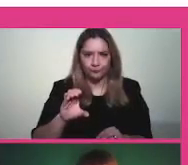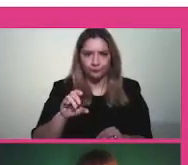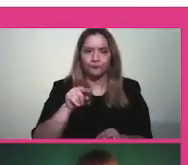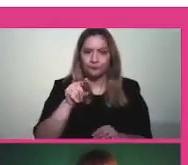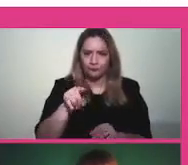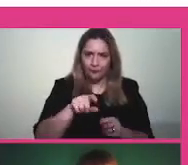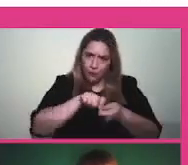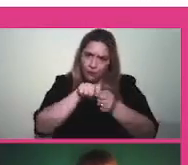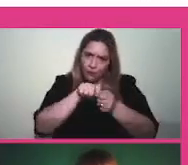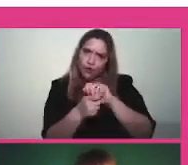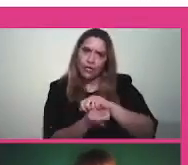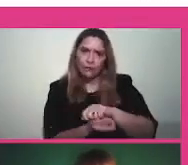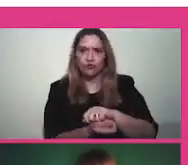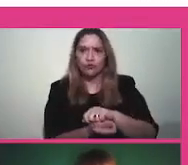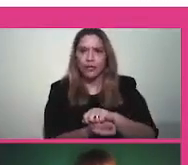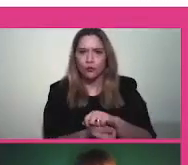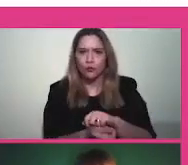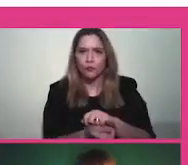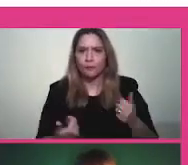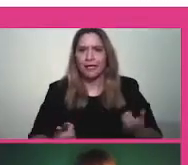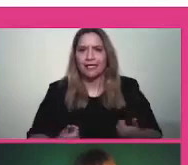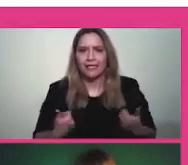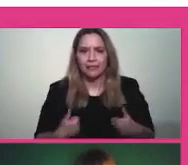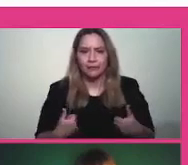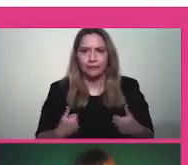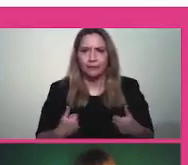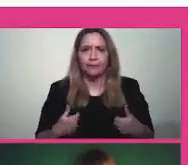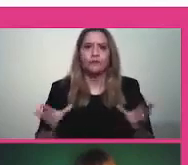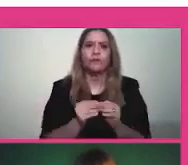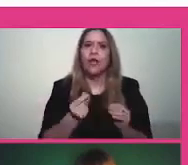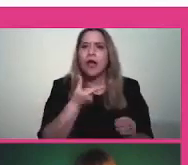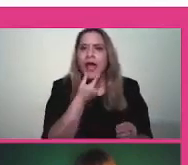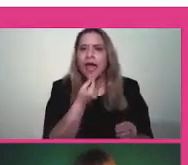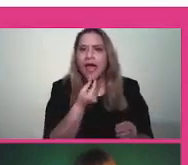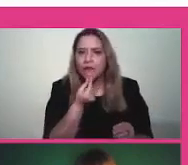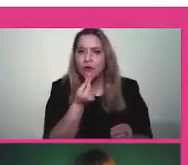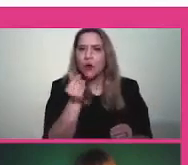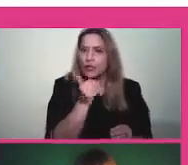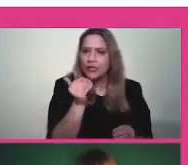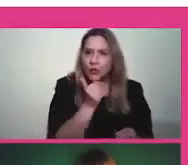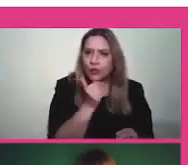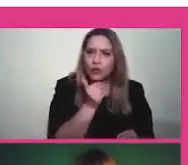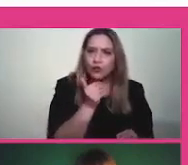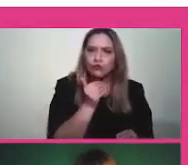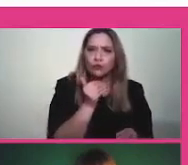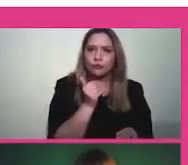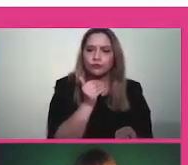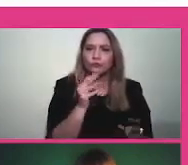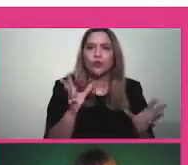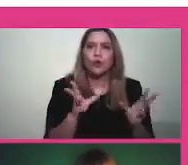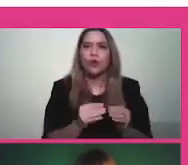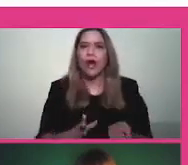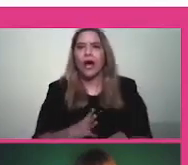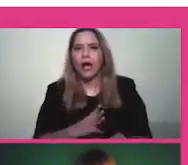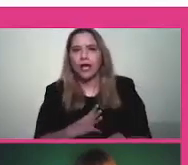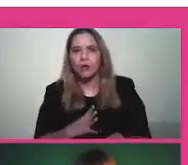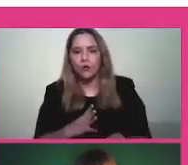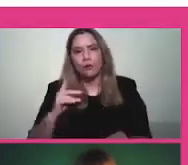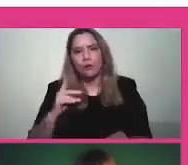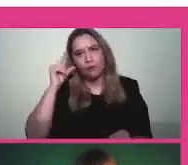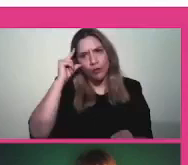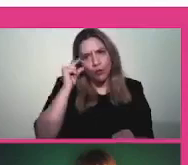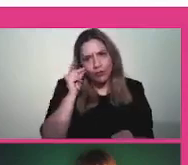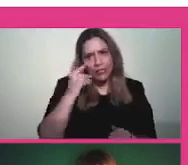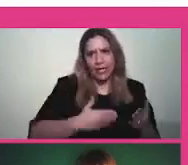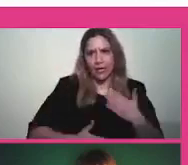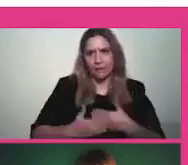προσαρμοσμένο παιχνίδι για να είναι πιο εύκολο και γρήγορο για ανθρώπους με νοητική αναπηρία